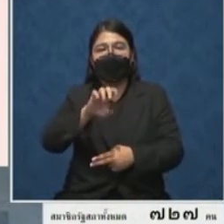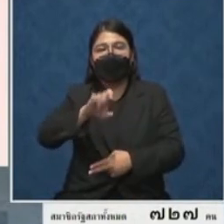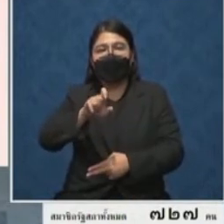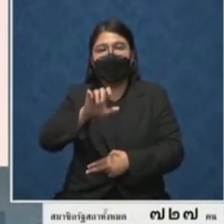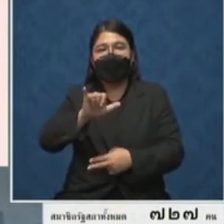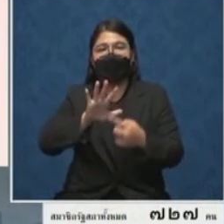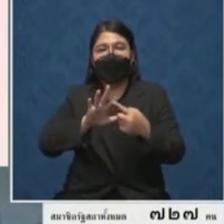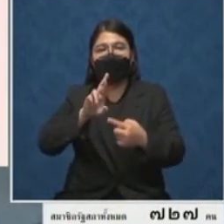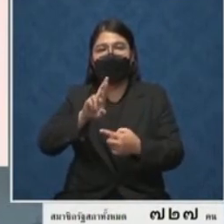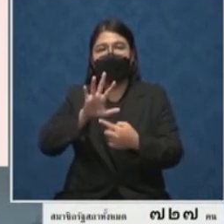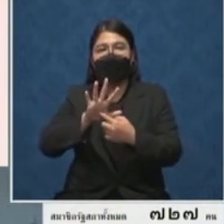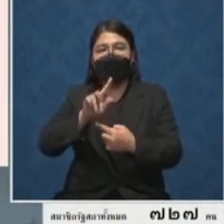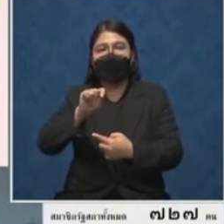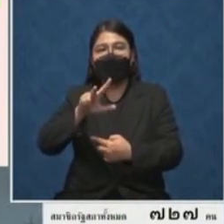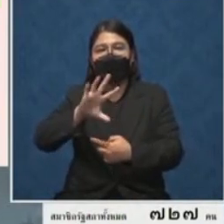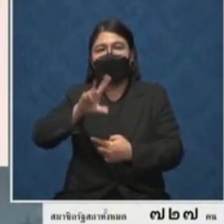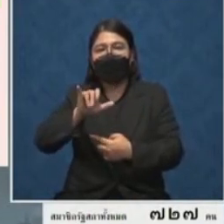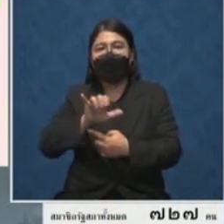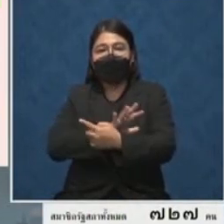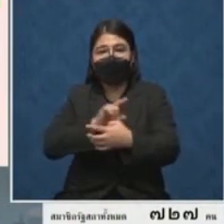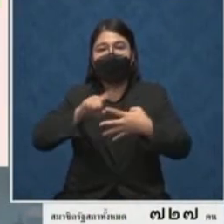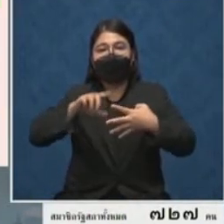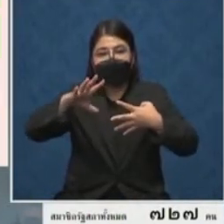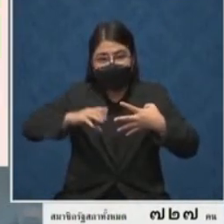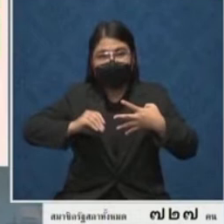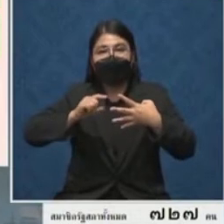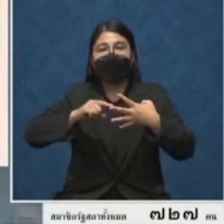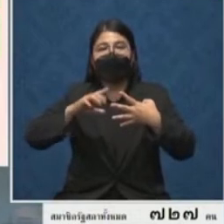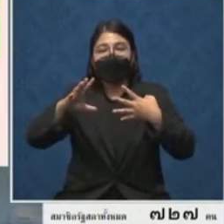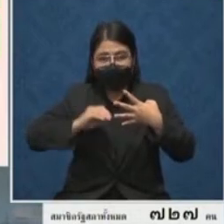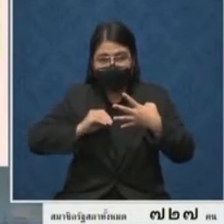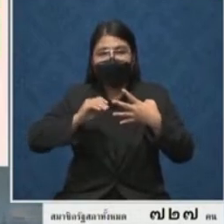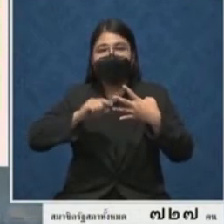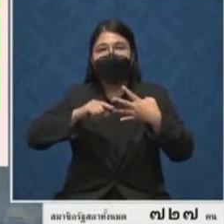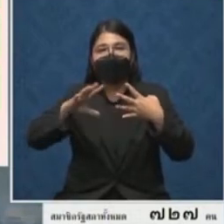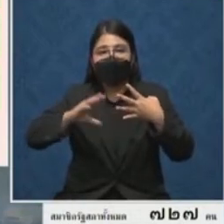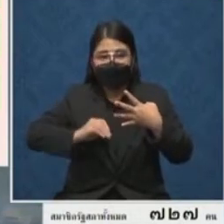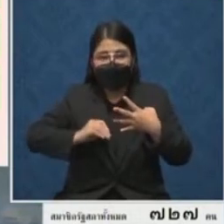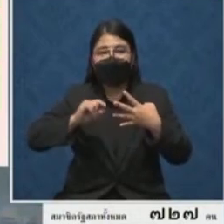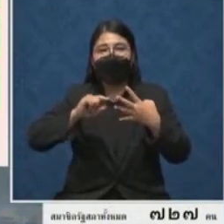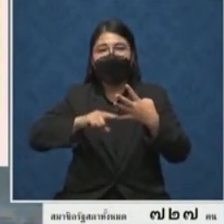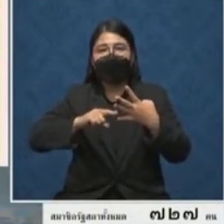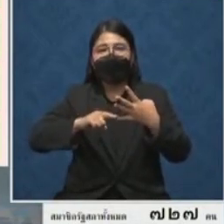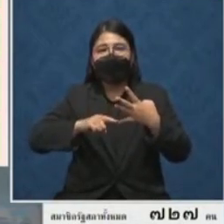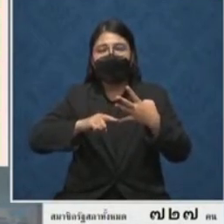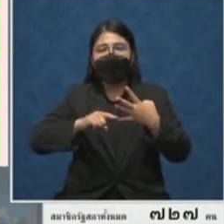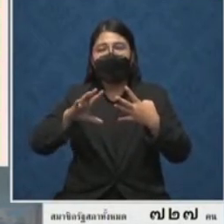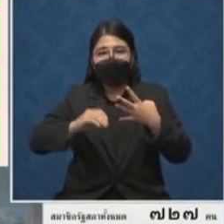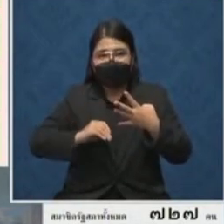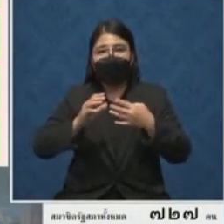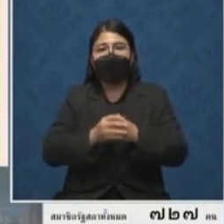การ2รับหลักการ3รับหลักการ4รับหลักการ 321พลเอกโปดกบุญน